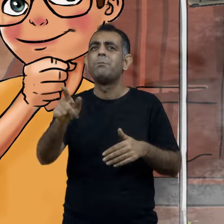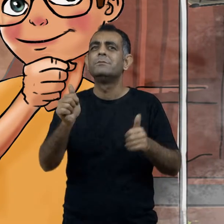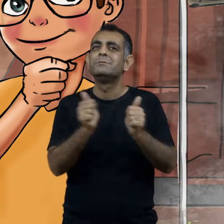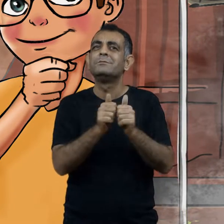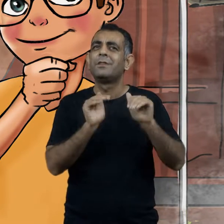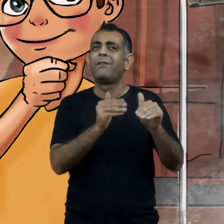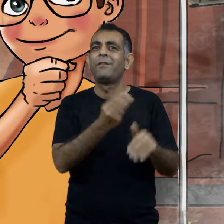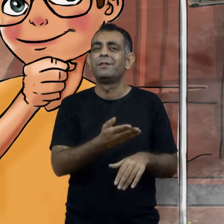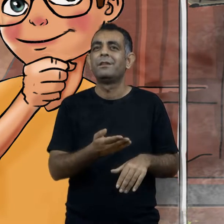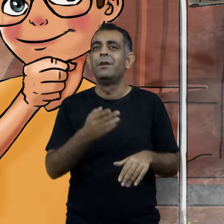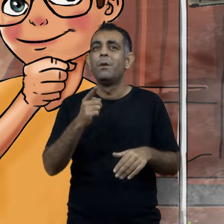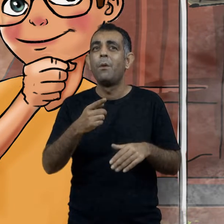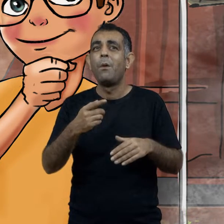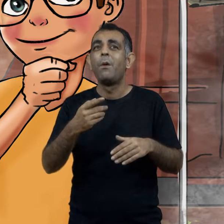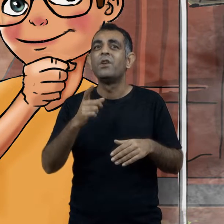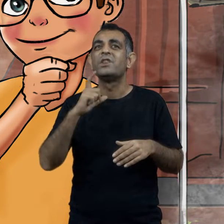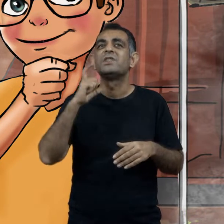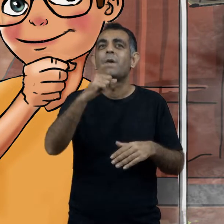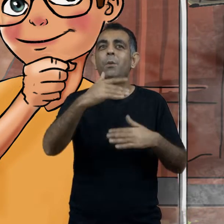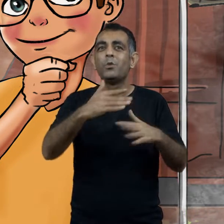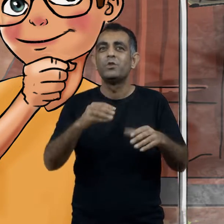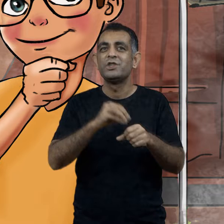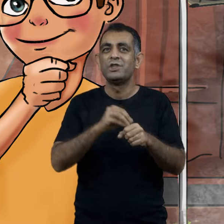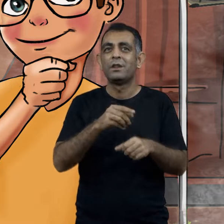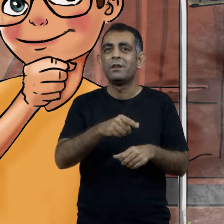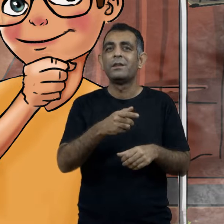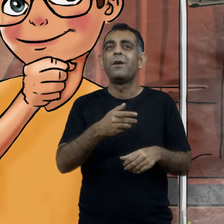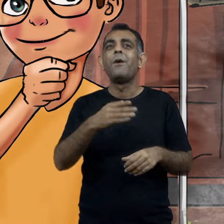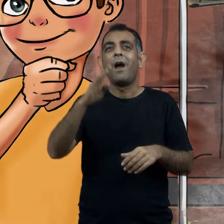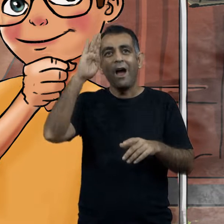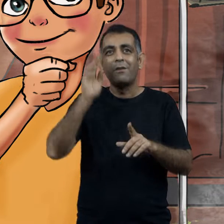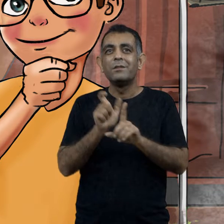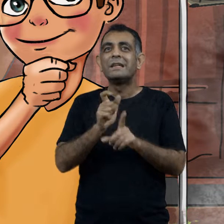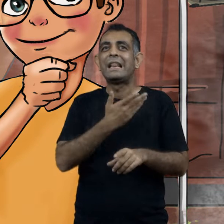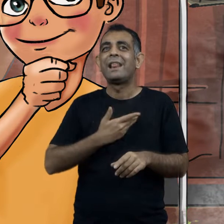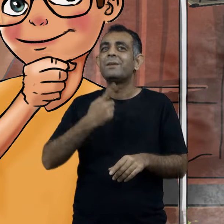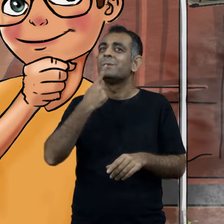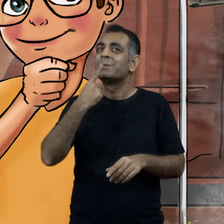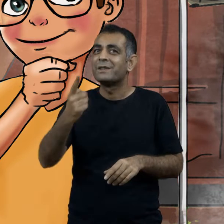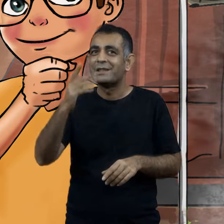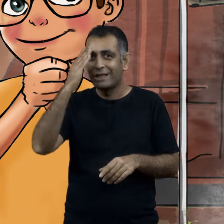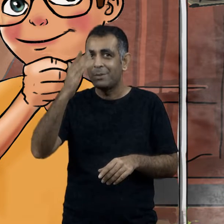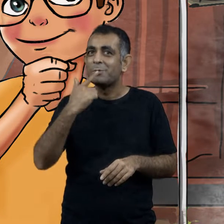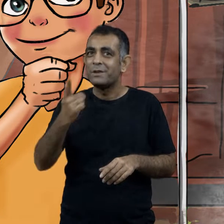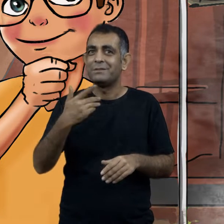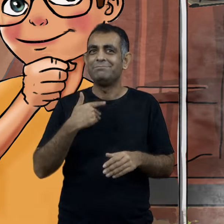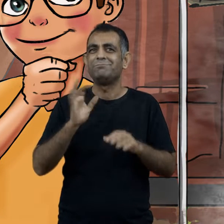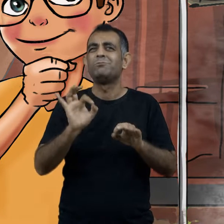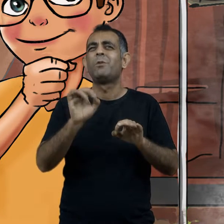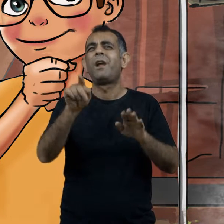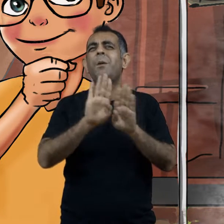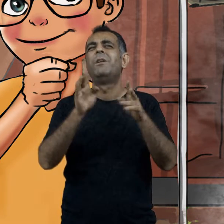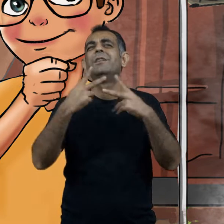nineniz sizinle. Sorunun cevabı kutunun içinde. Muhafıza sevgilerimi iletip cevabı